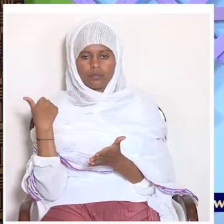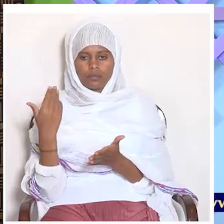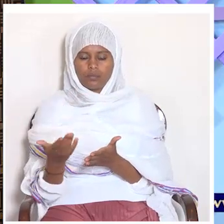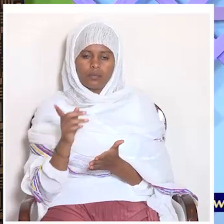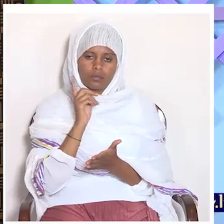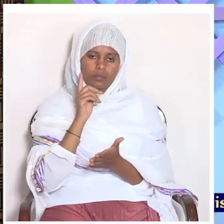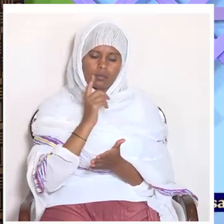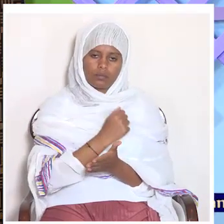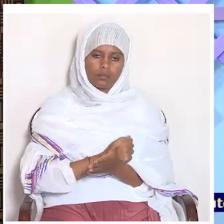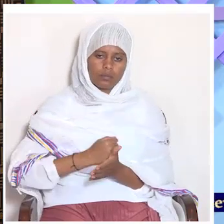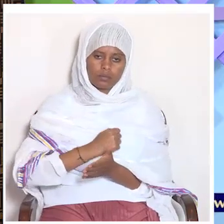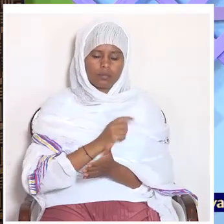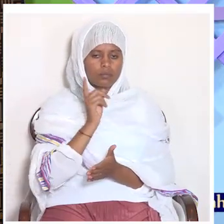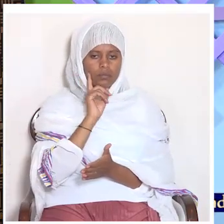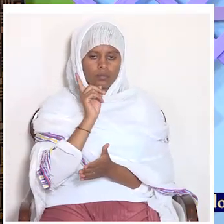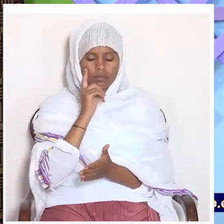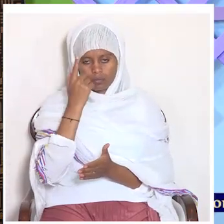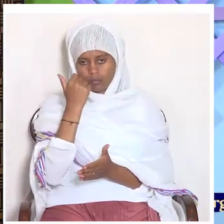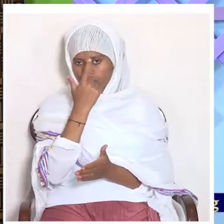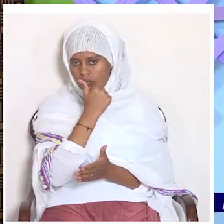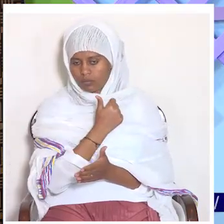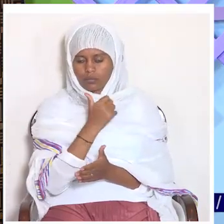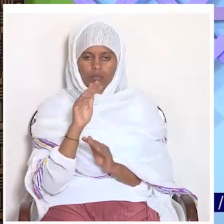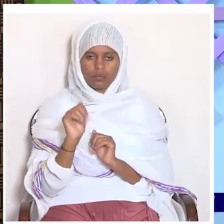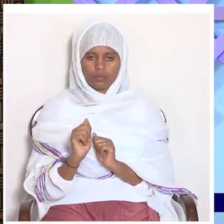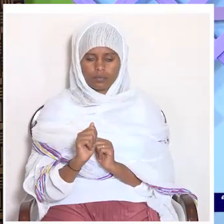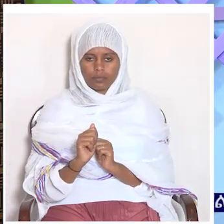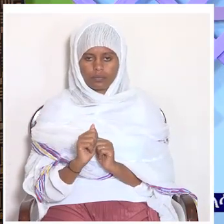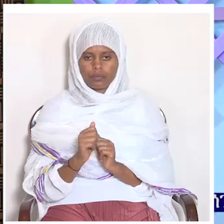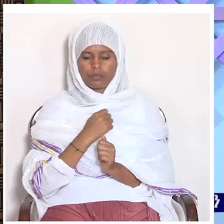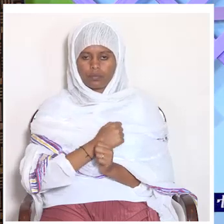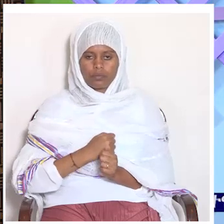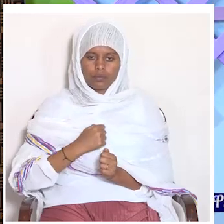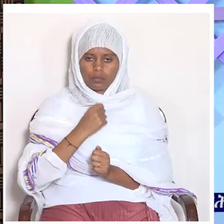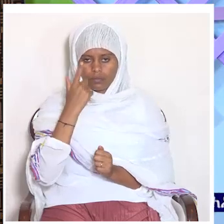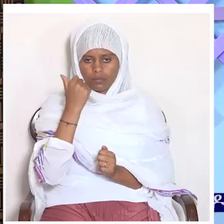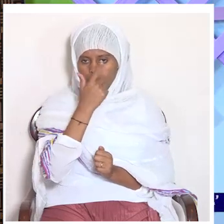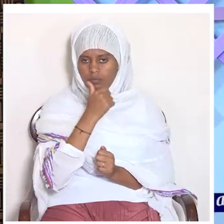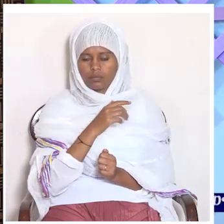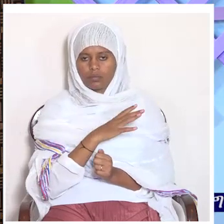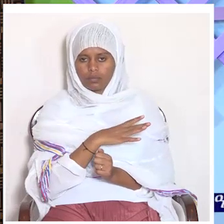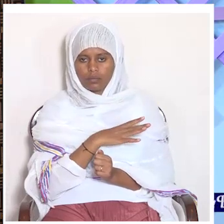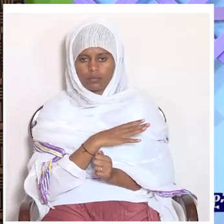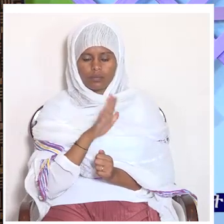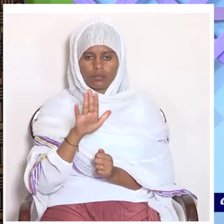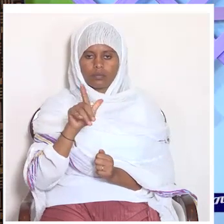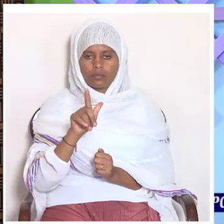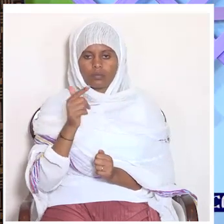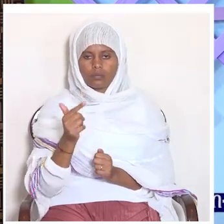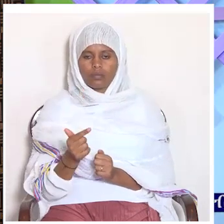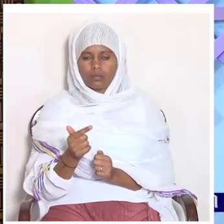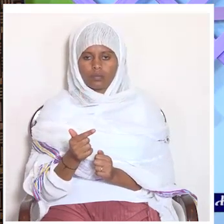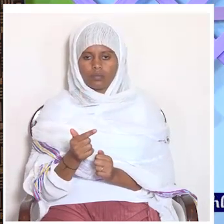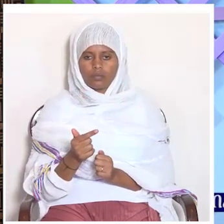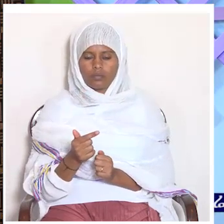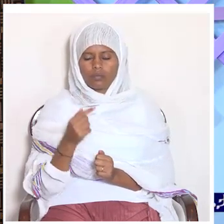ኣውፅኦ ኩሉ ግዜ ይሓዝንን ኩሉ ግዜ ይበክን ነበረ። ክሓዝንን ክበክን እንከሎ ድማ